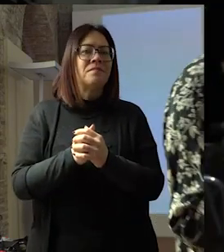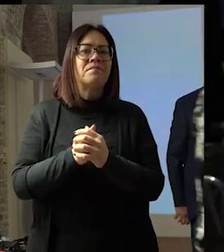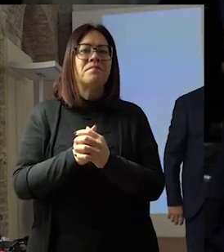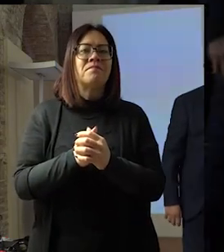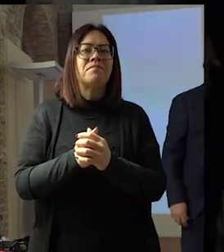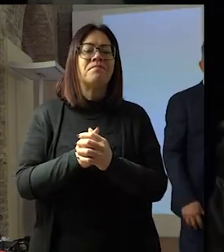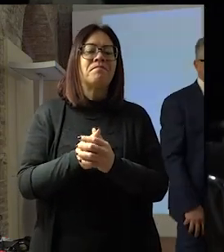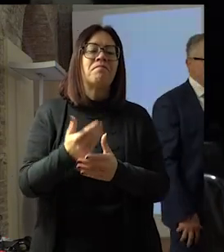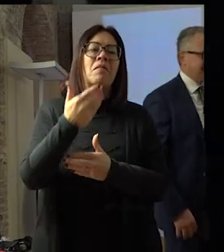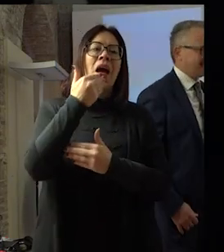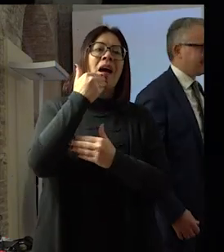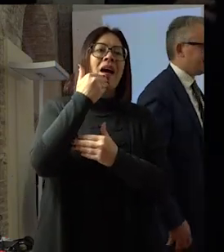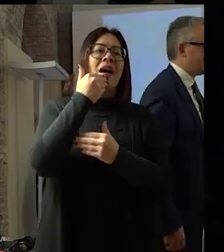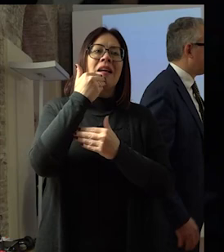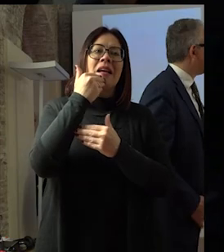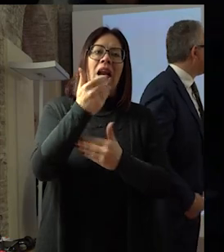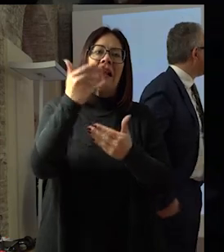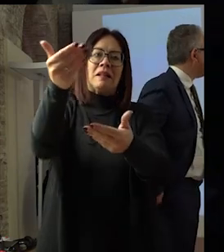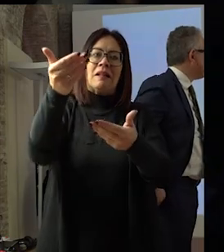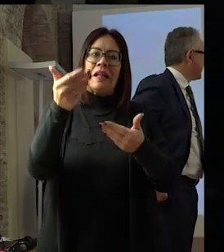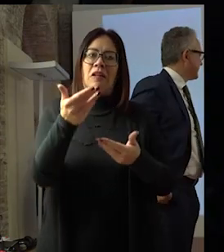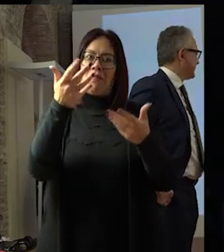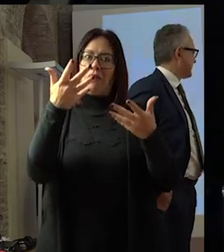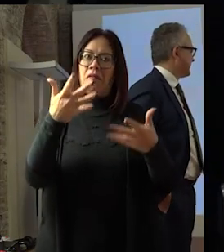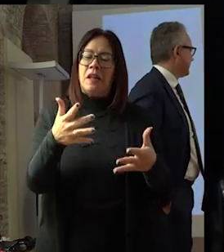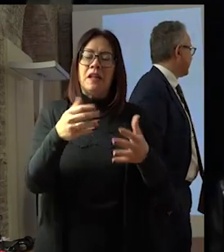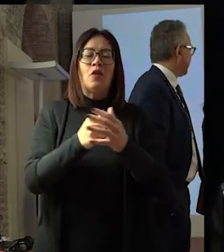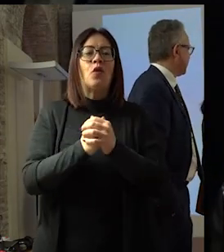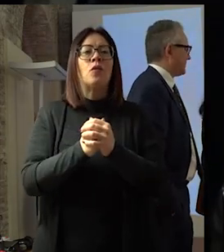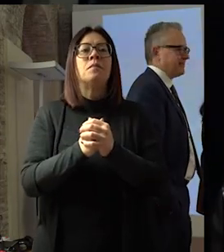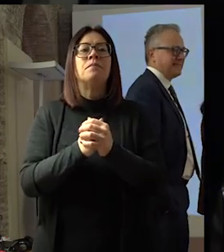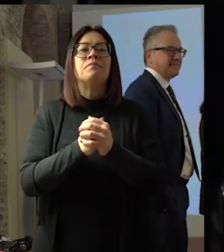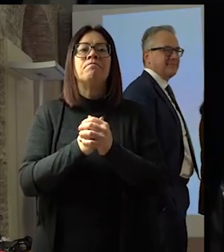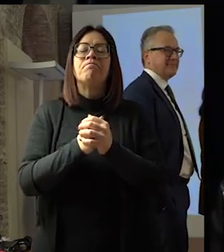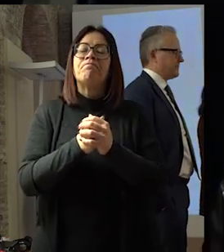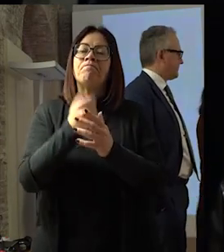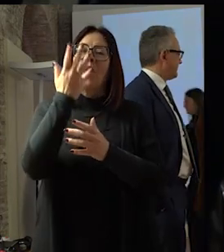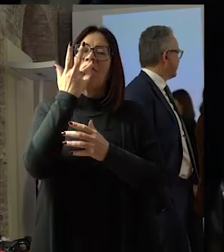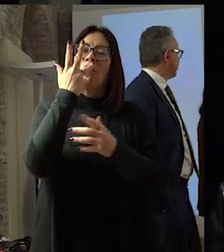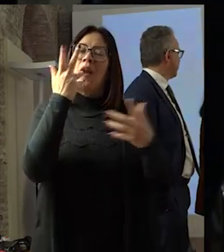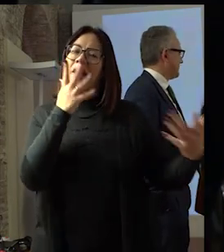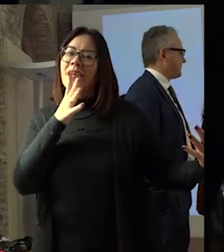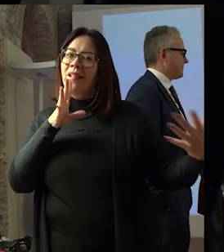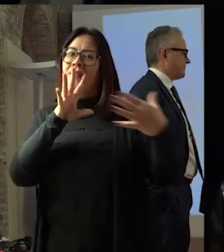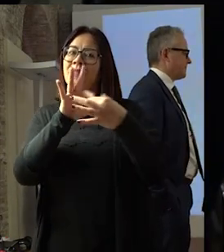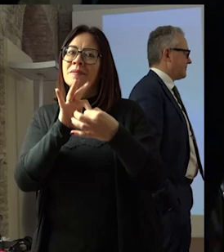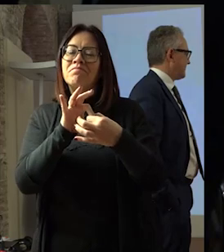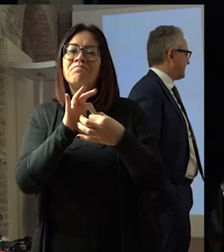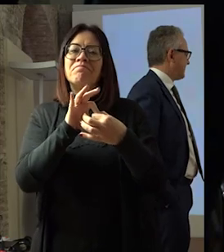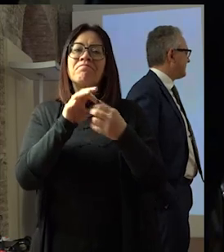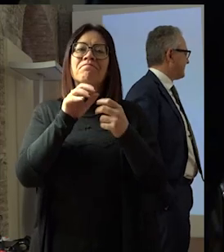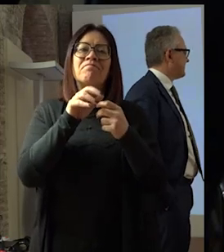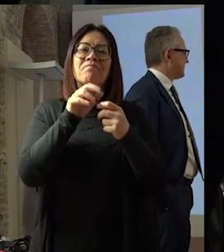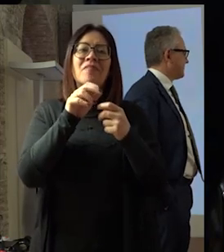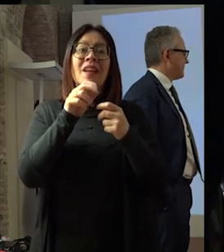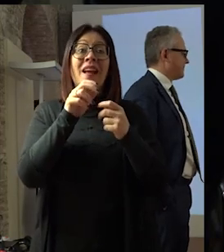Grazie veramente dell'invito e a queste, come vorrei riprendere le parole che sono state appena scritte, è